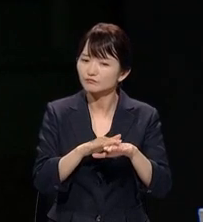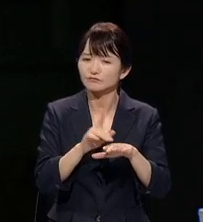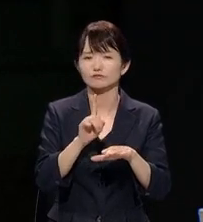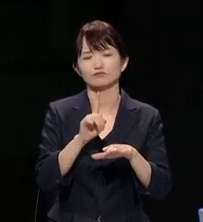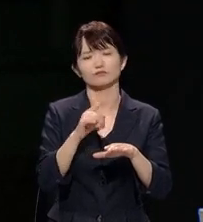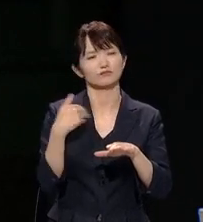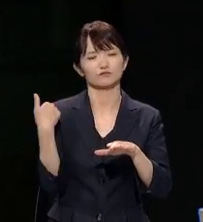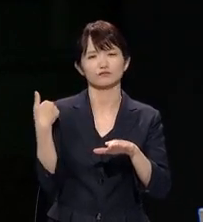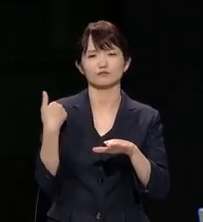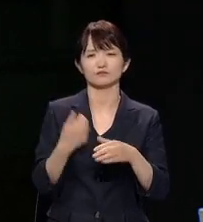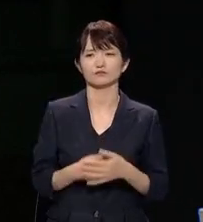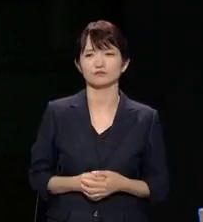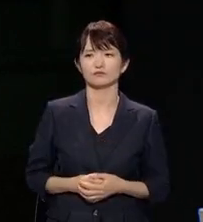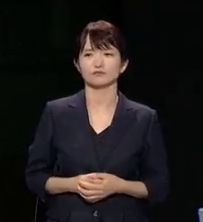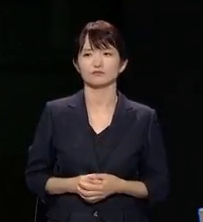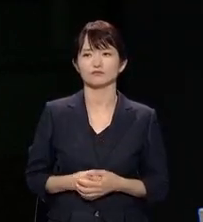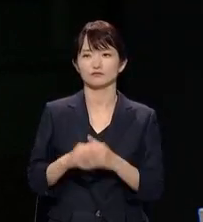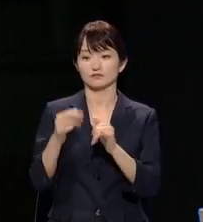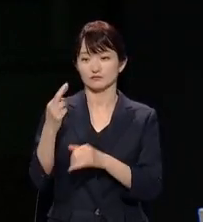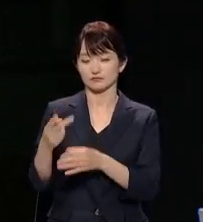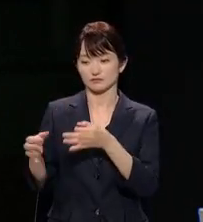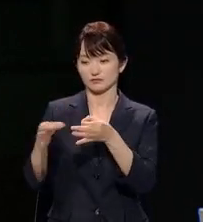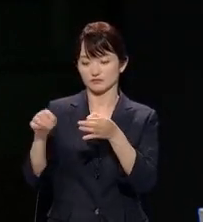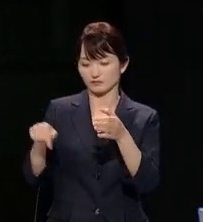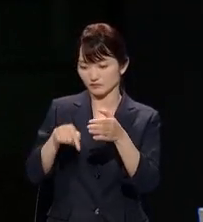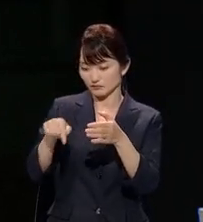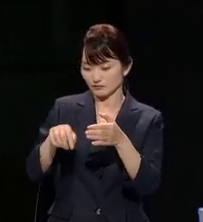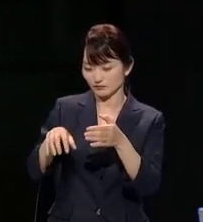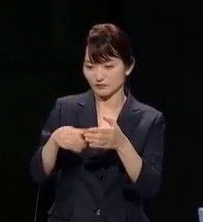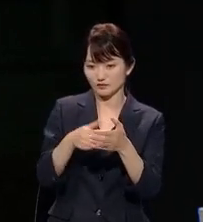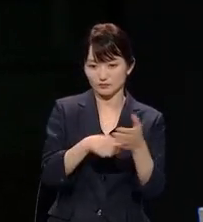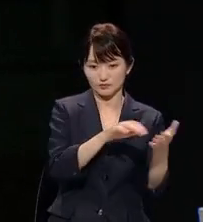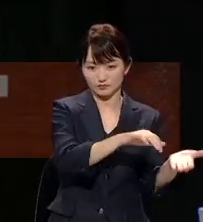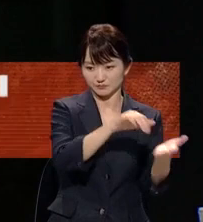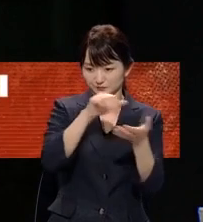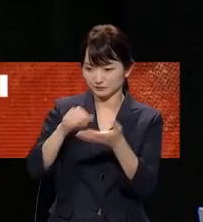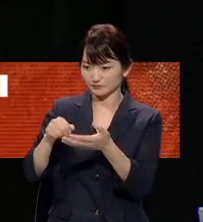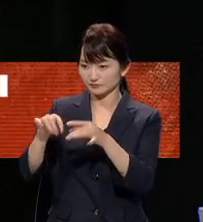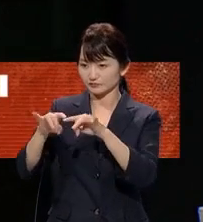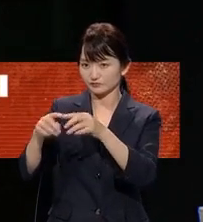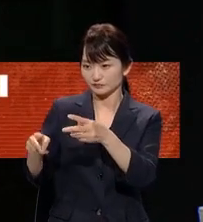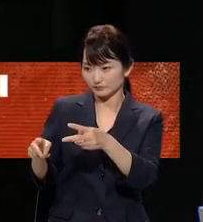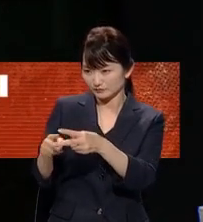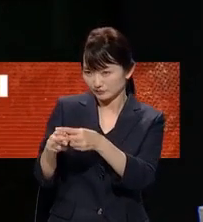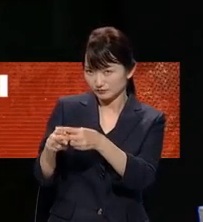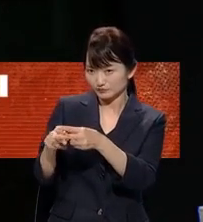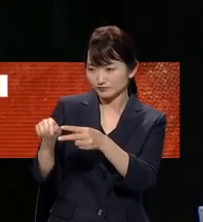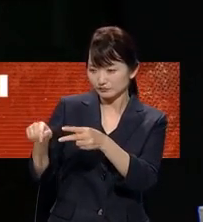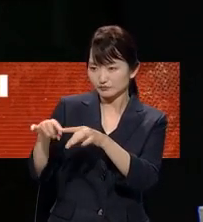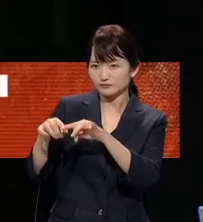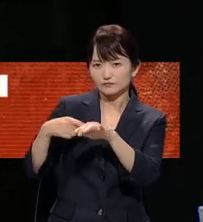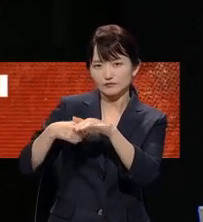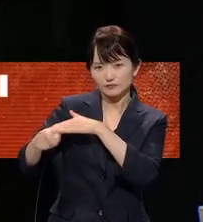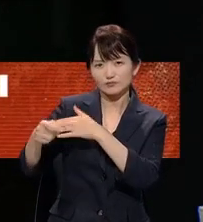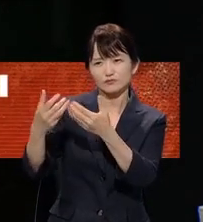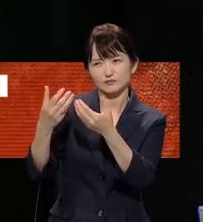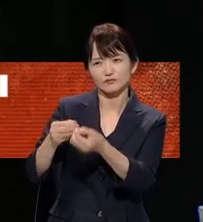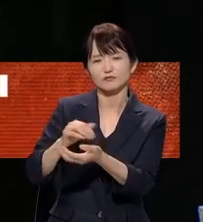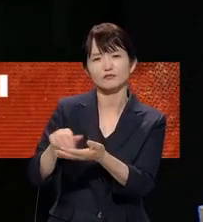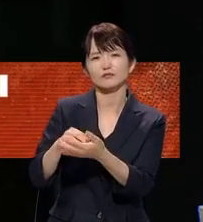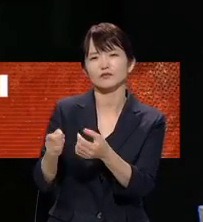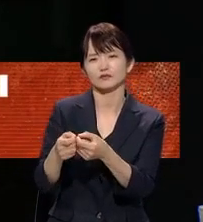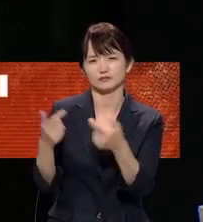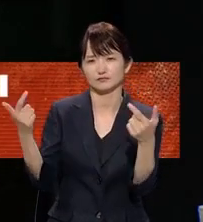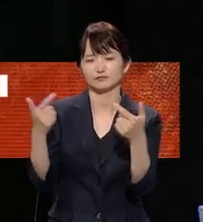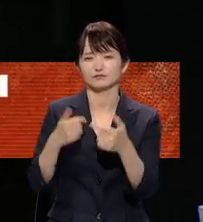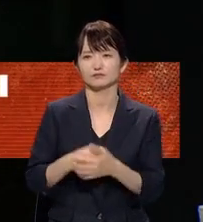있다고 하고요. 이렇게 무인 카페에 충전 가능한 어떤 물건을 가지고 와서 전기를 꽂아놓고 가는 이른바 전기도둑 사례가 좀 굉장히